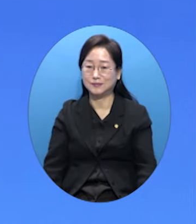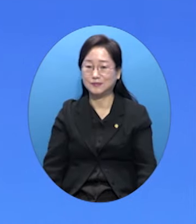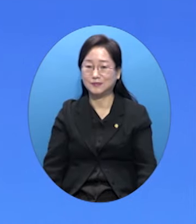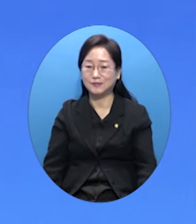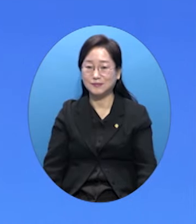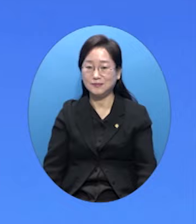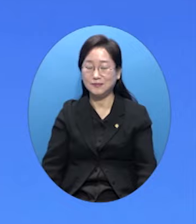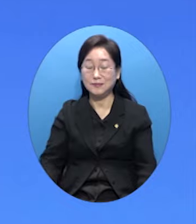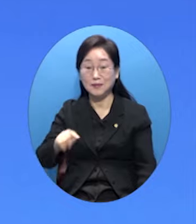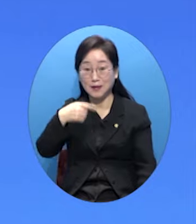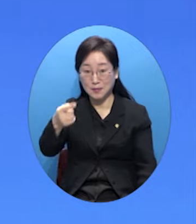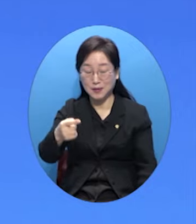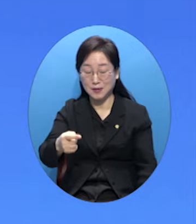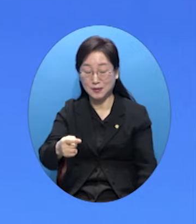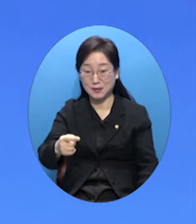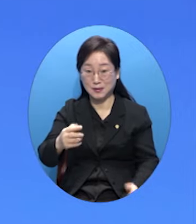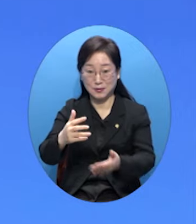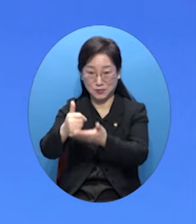그런데 그 다음에 주님이